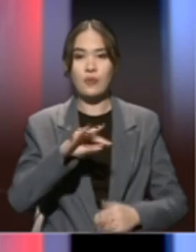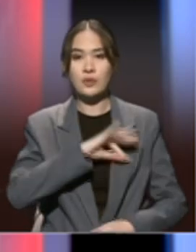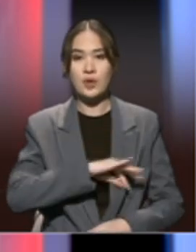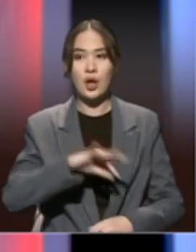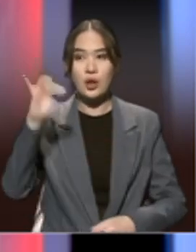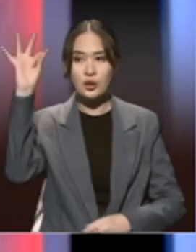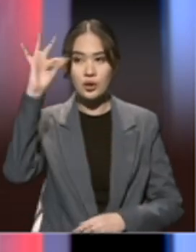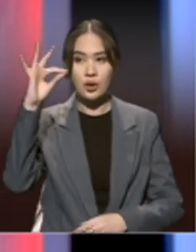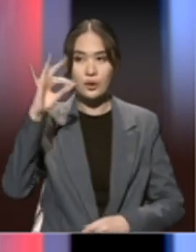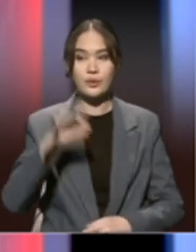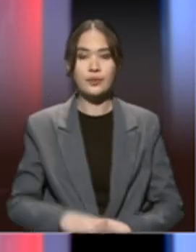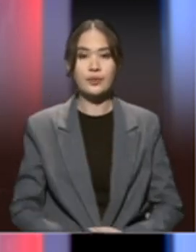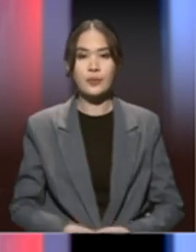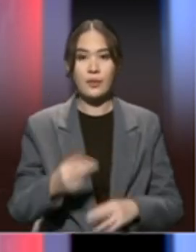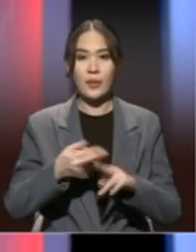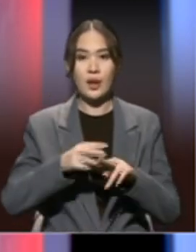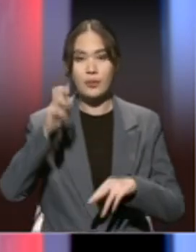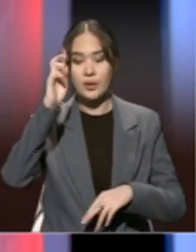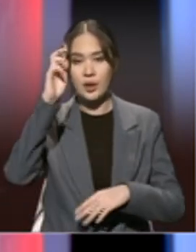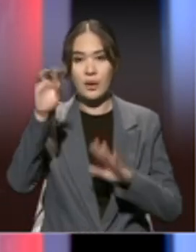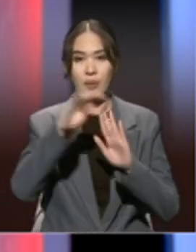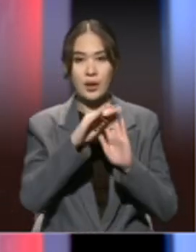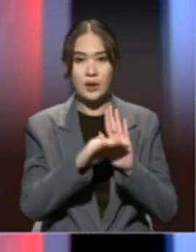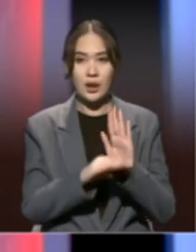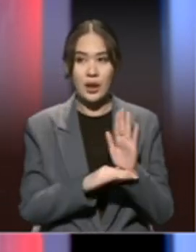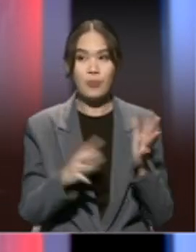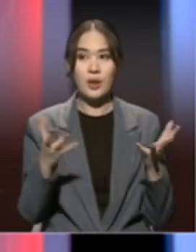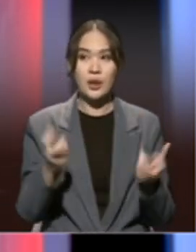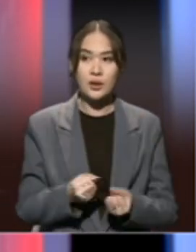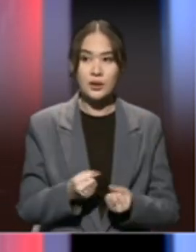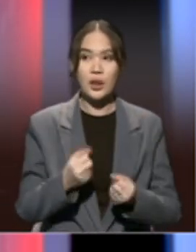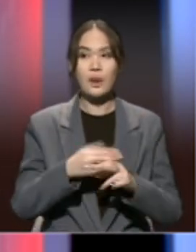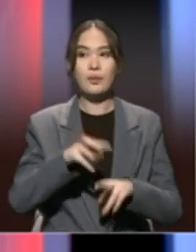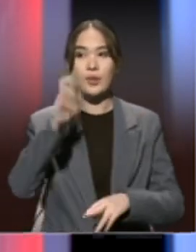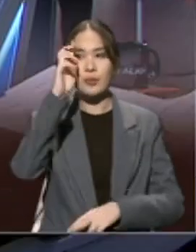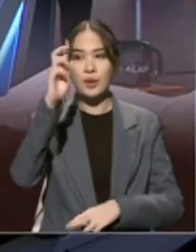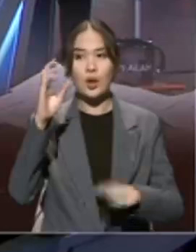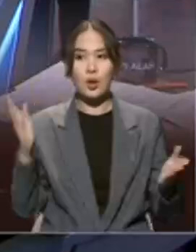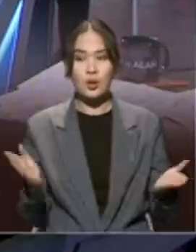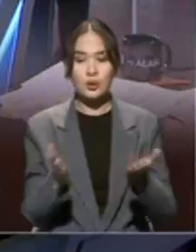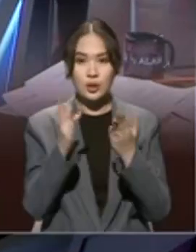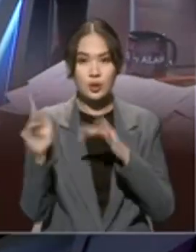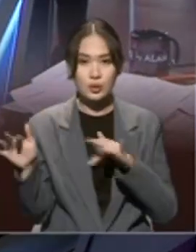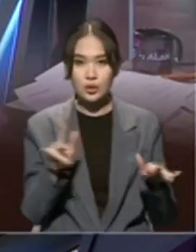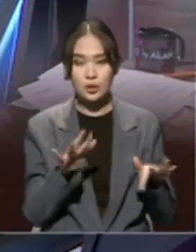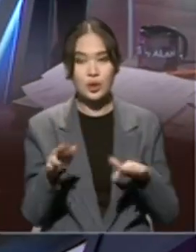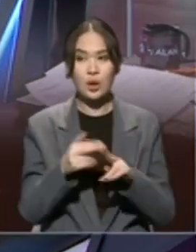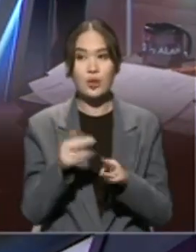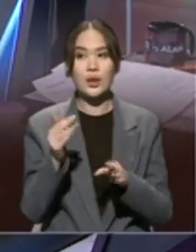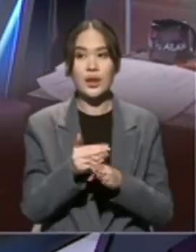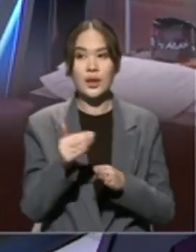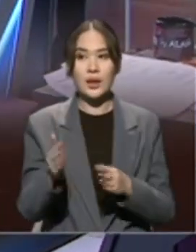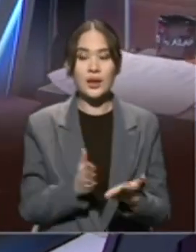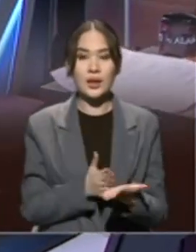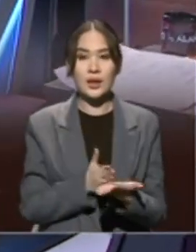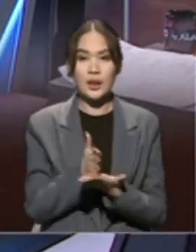баспана дегенде де мемлекеттік бағдарламамен алынатын үйлер, яғни мемлекеттің қолдауымен жүретін, одан кейін